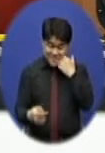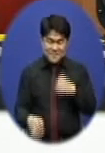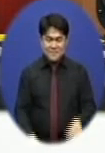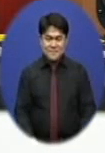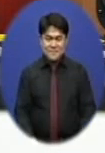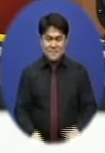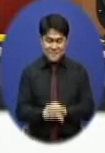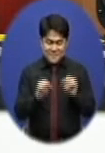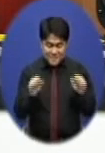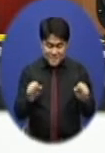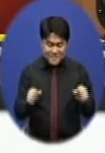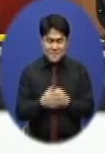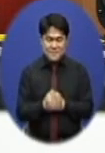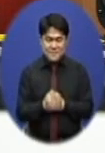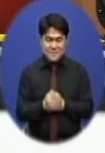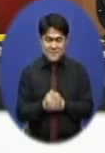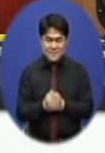만나볼까요? 그럴까요? 안녕하세요.